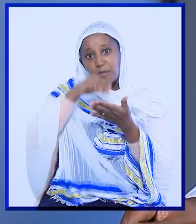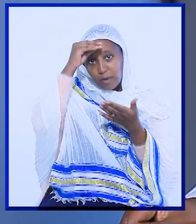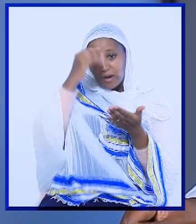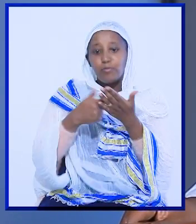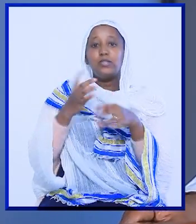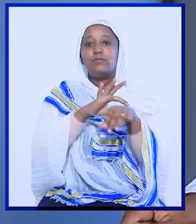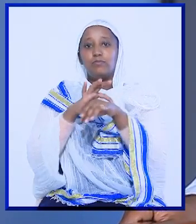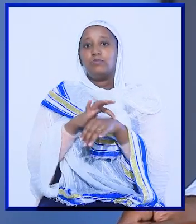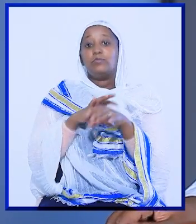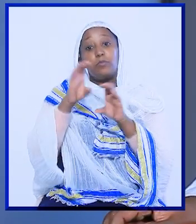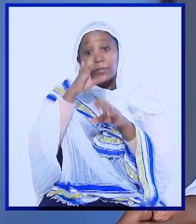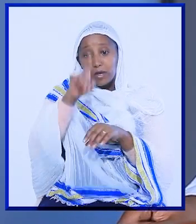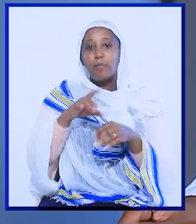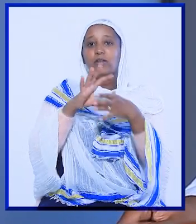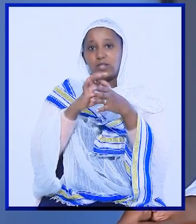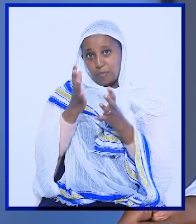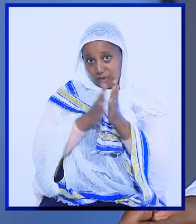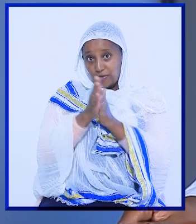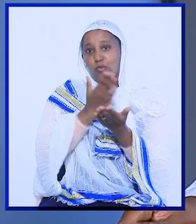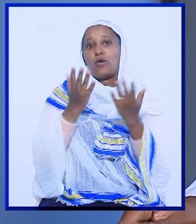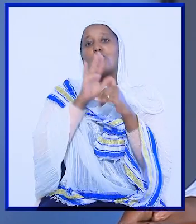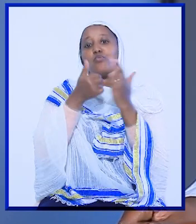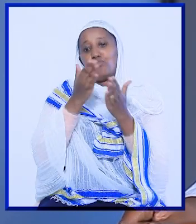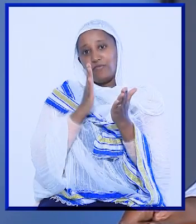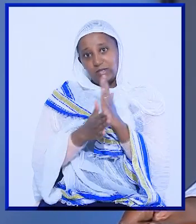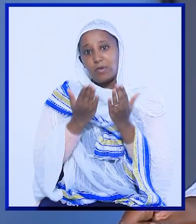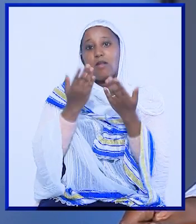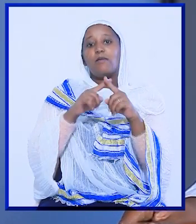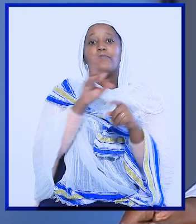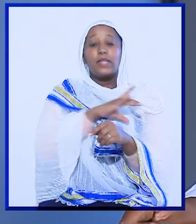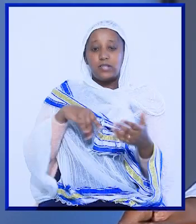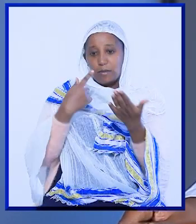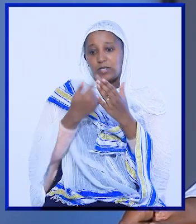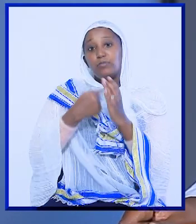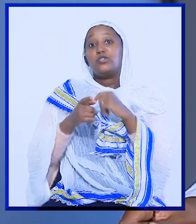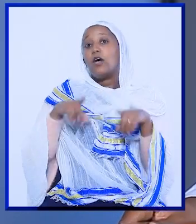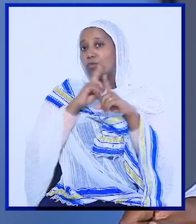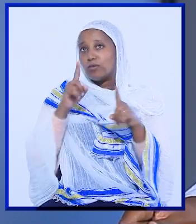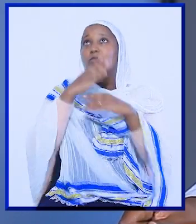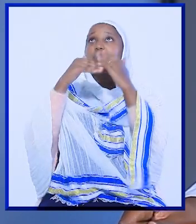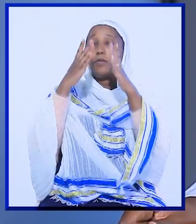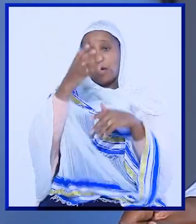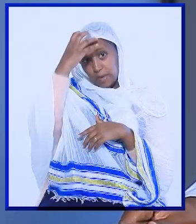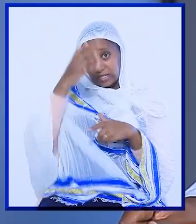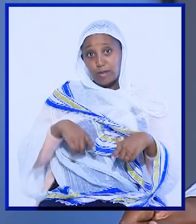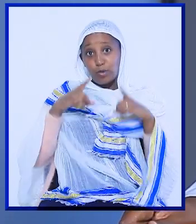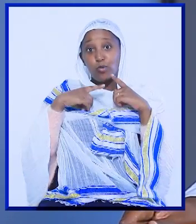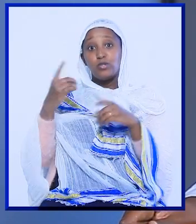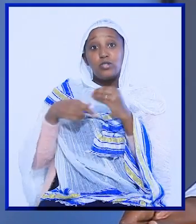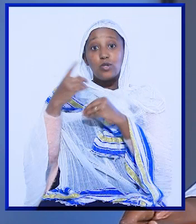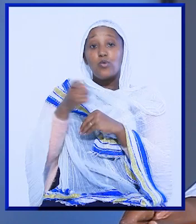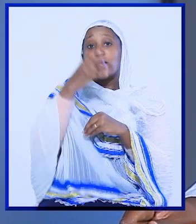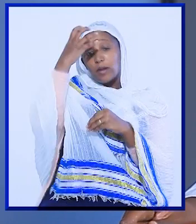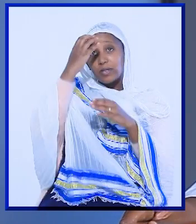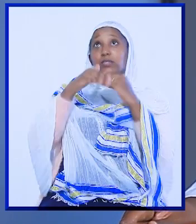እንወጣለን፣ እንወርዳለን፣ እንማራለን። በዚህ ምድር ማድረግ የሚገባንን ለስጋ የሚያስፈልገው እናደርጋለን። ነገር ግን ክርስቲያን ለዚህ ብቻ የሚኖር አይደለም፣ ለሰማዩ